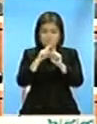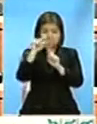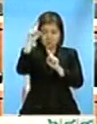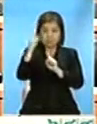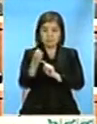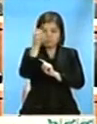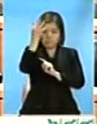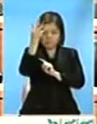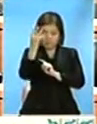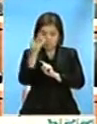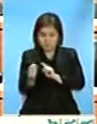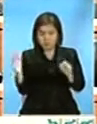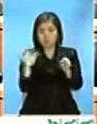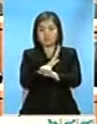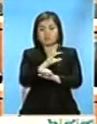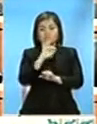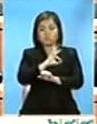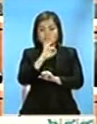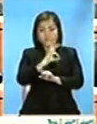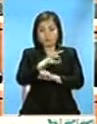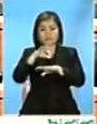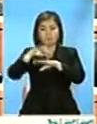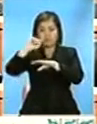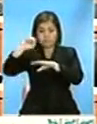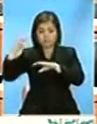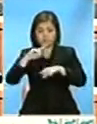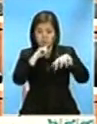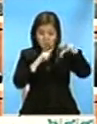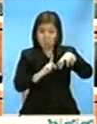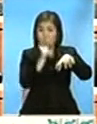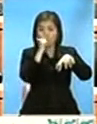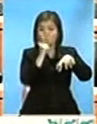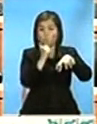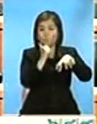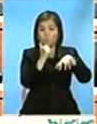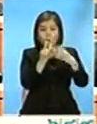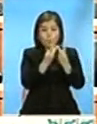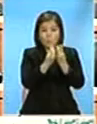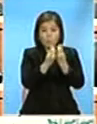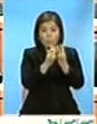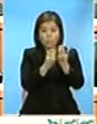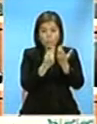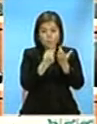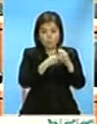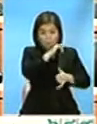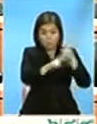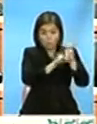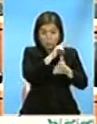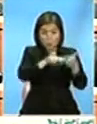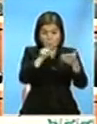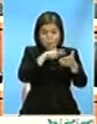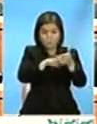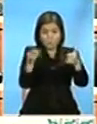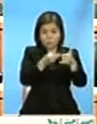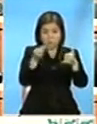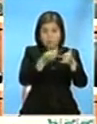ดับจนกระทั่งครบจำนวนสมาชิกผมสมมติว่าเขตที่1เกิดมีคะแนนดีมากมีคนออกมาเลือกตั้งมาก1 2